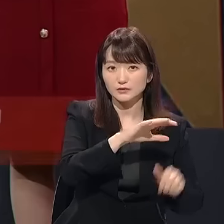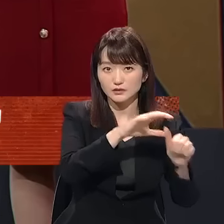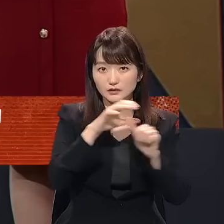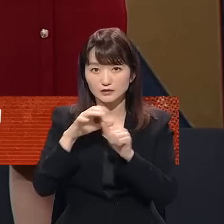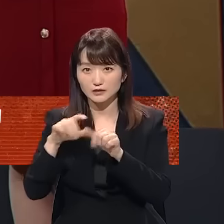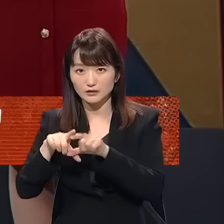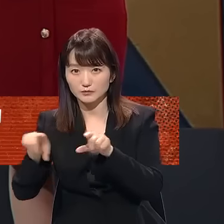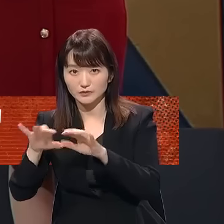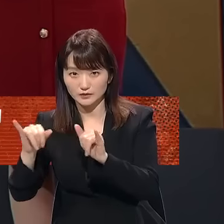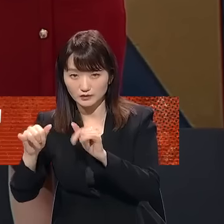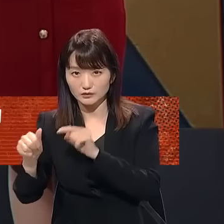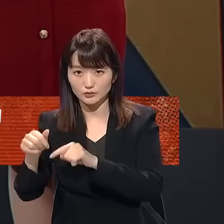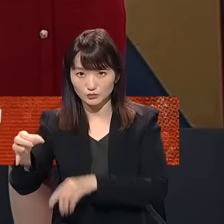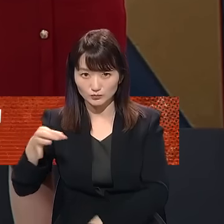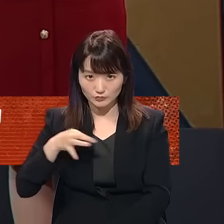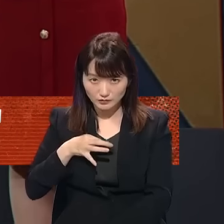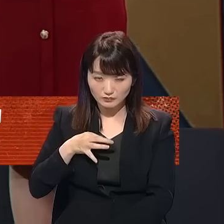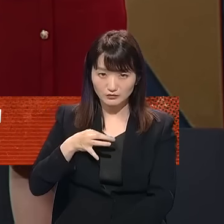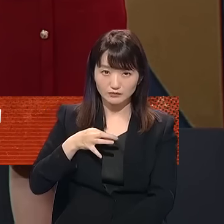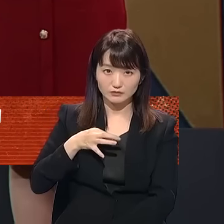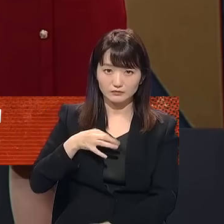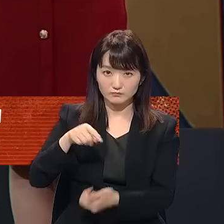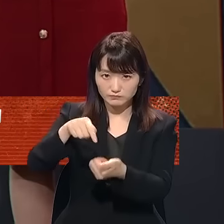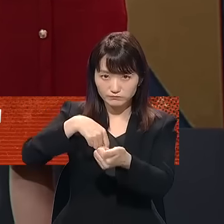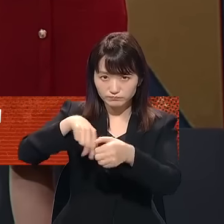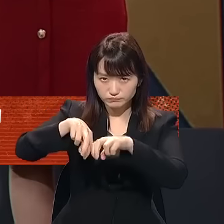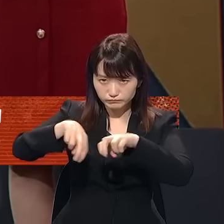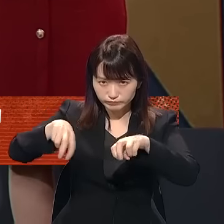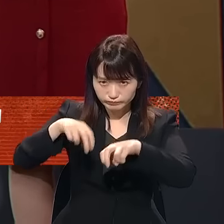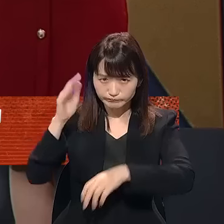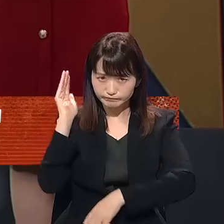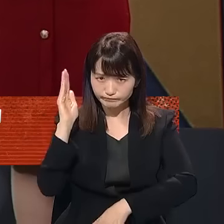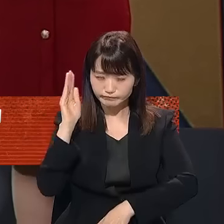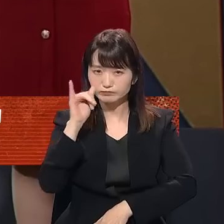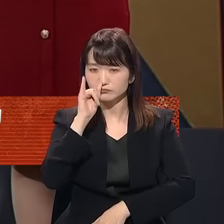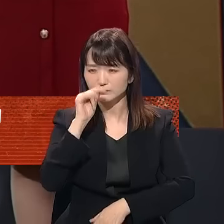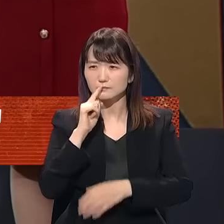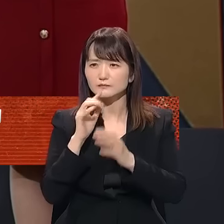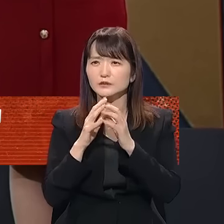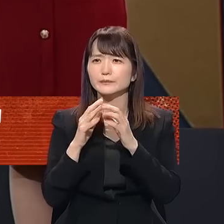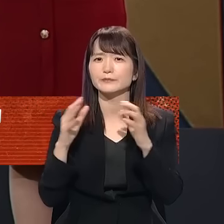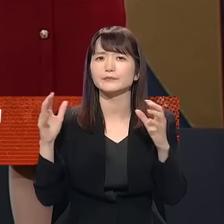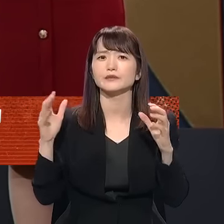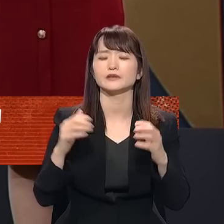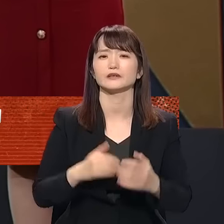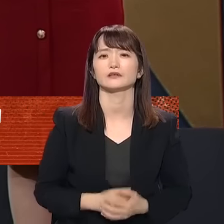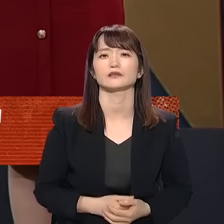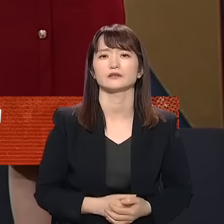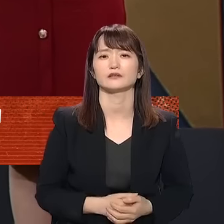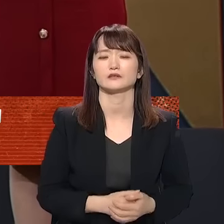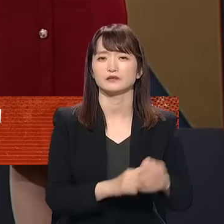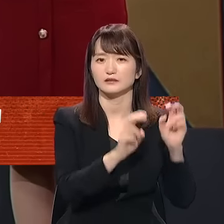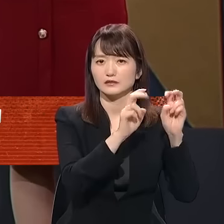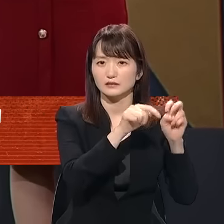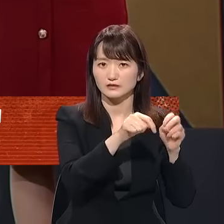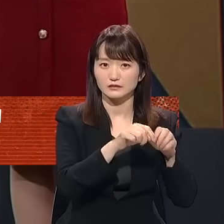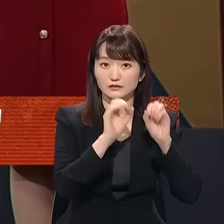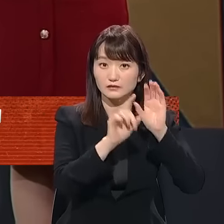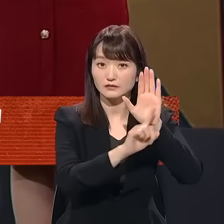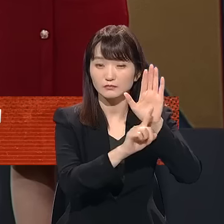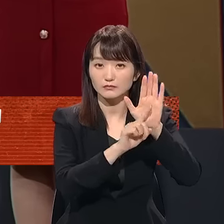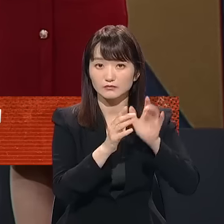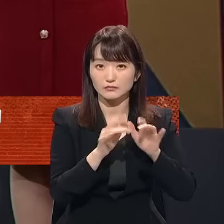대상으로 심지어 돈까지 받으면서 해부학 강의를 진행한다고 해서 논란이 번졌습니다 업체는 해당